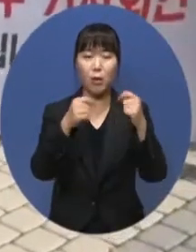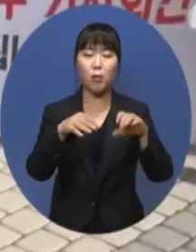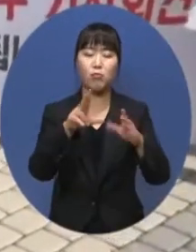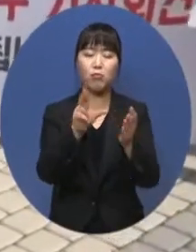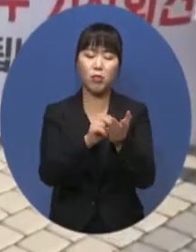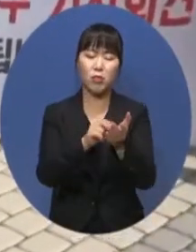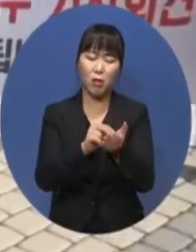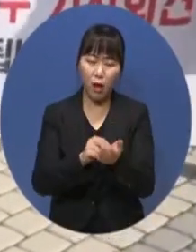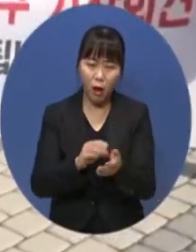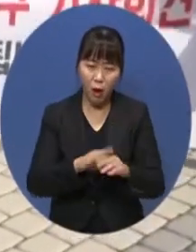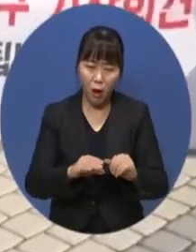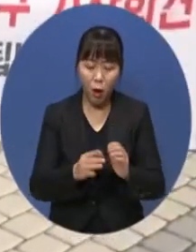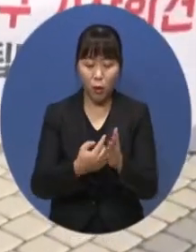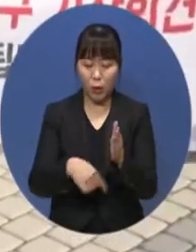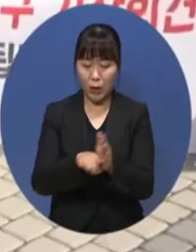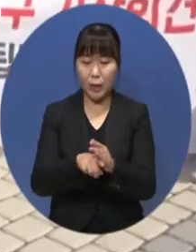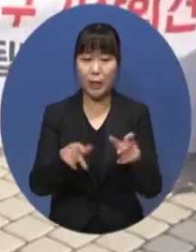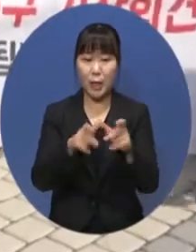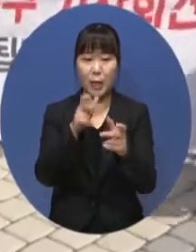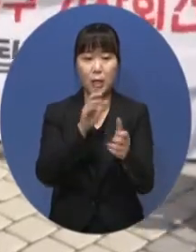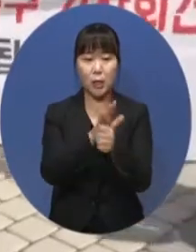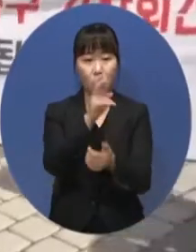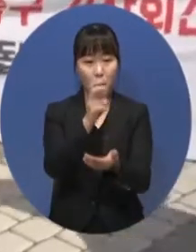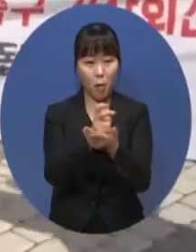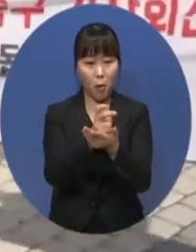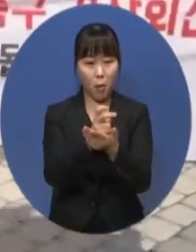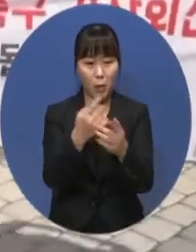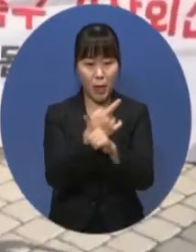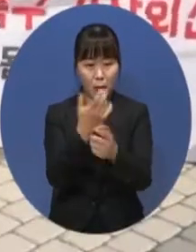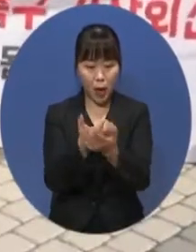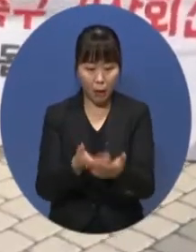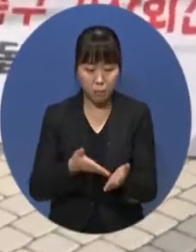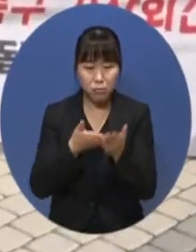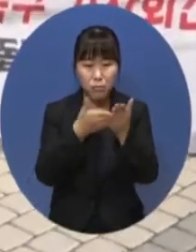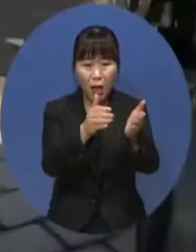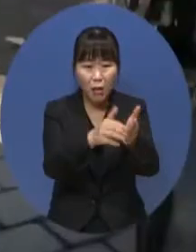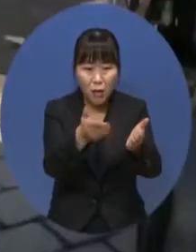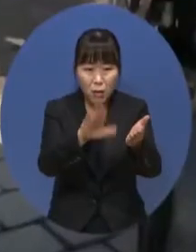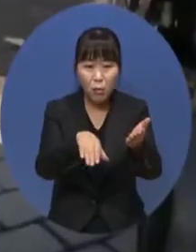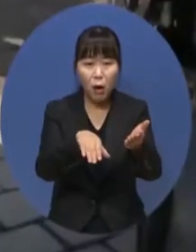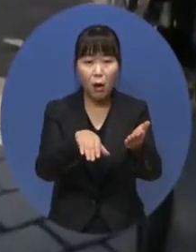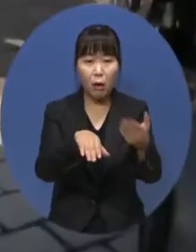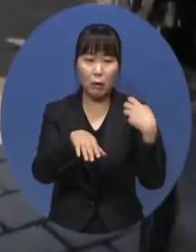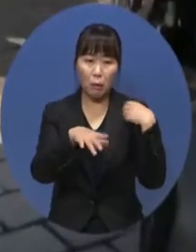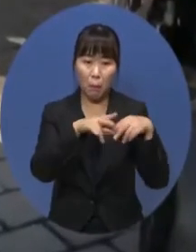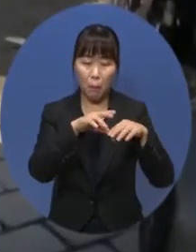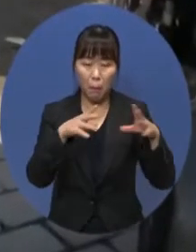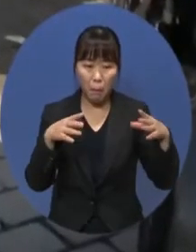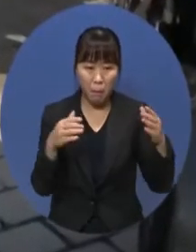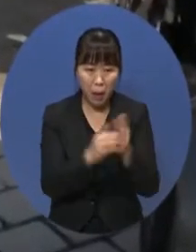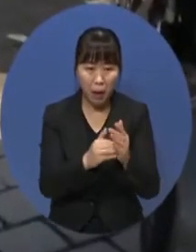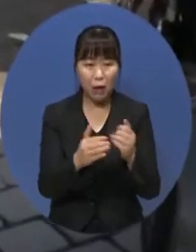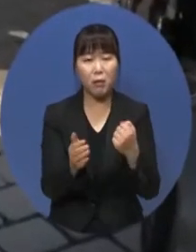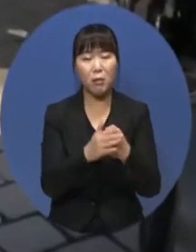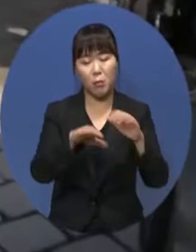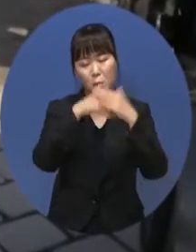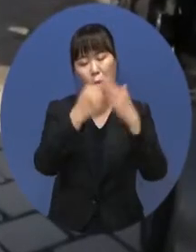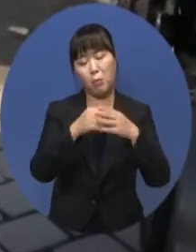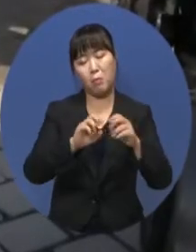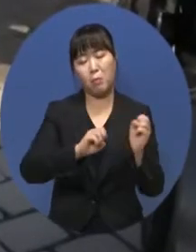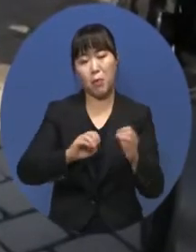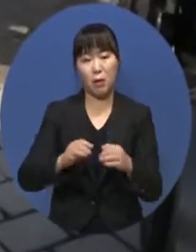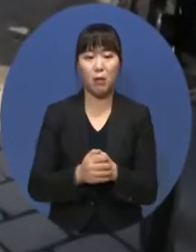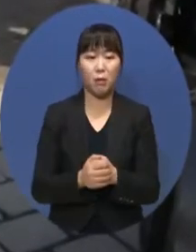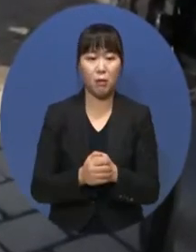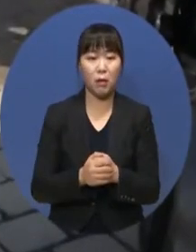문제를 해결하기에 장애인 지원법 개정안이 제출됐지만 임기 만료로 모두 폐기됐습니다.